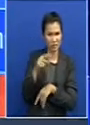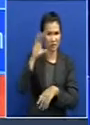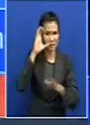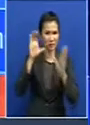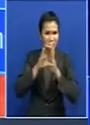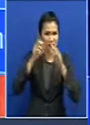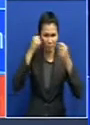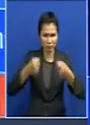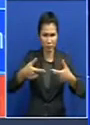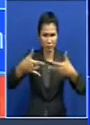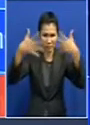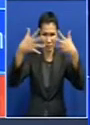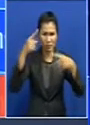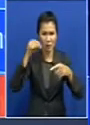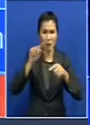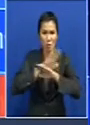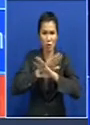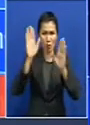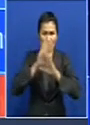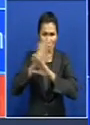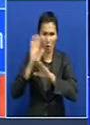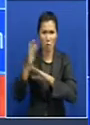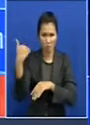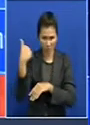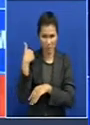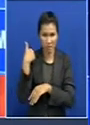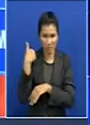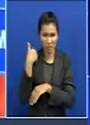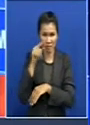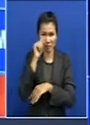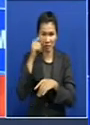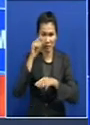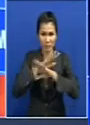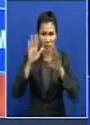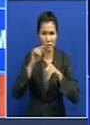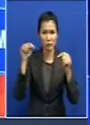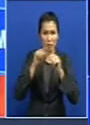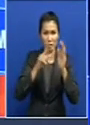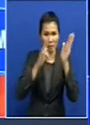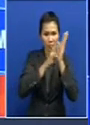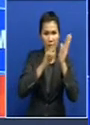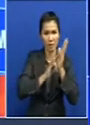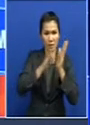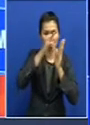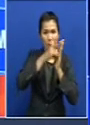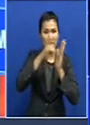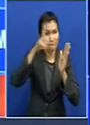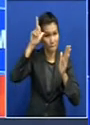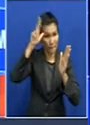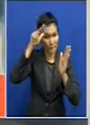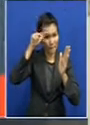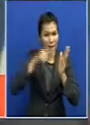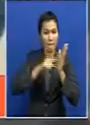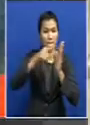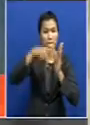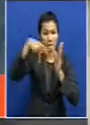ดงตารางเที่ยวบินยังมีการแจ้งยกเลิกเที่ยวบินของนกแอร์5เที่ยวเป็นเส้นจากดอนเมืองไปลำปางไปแพร่ไปภู